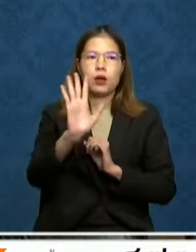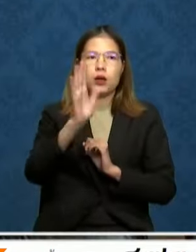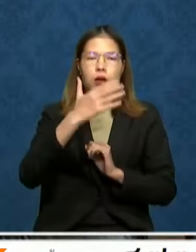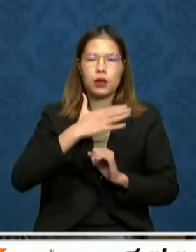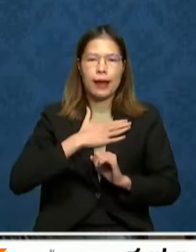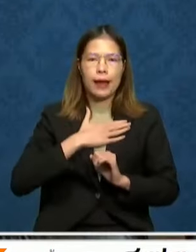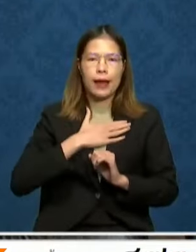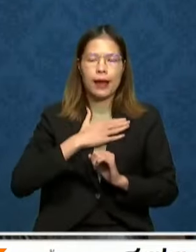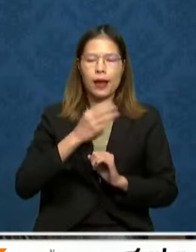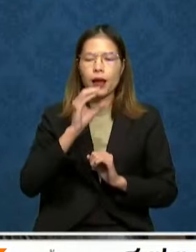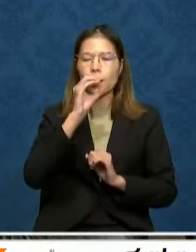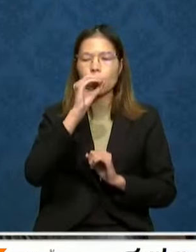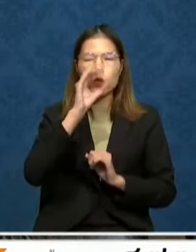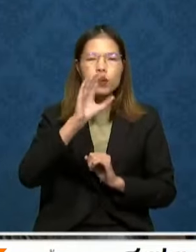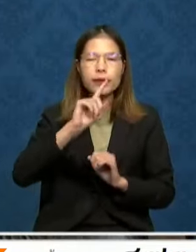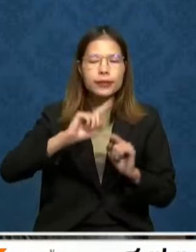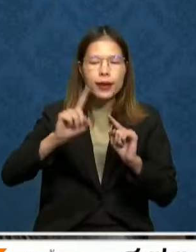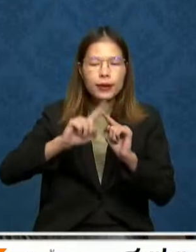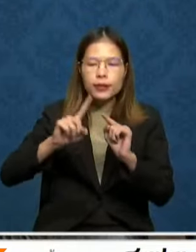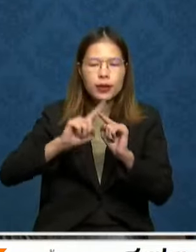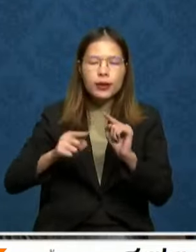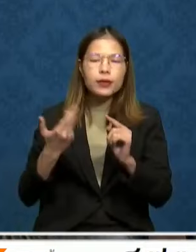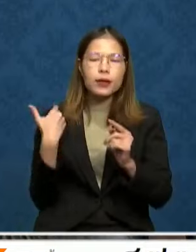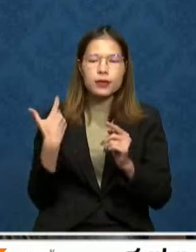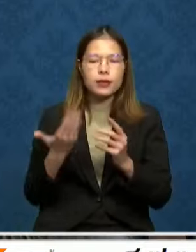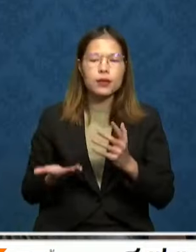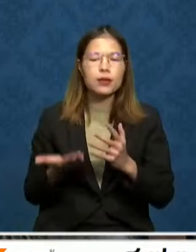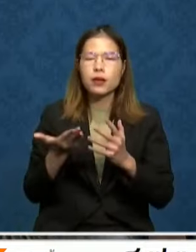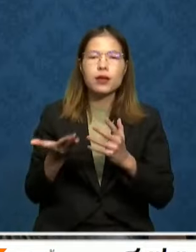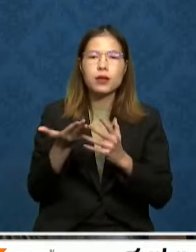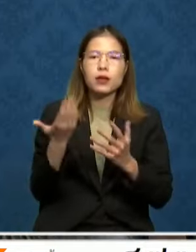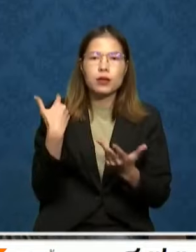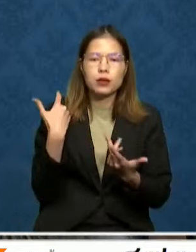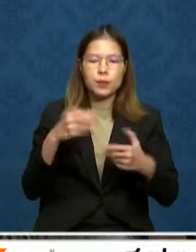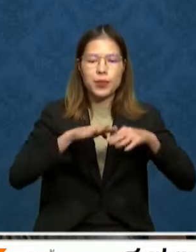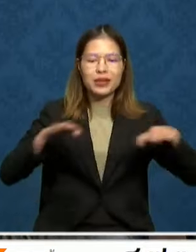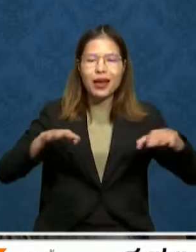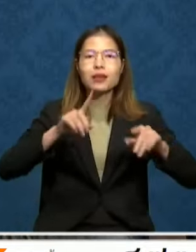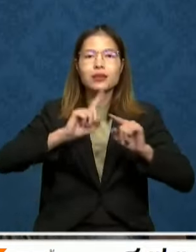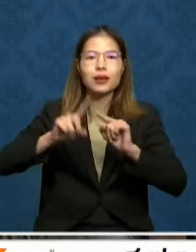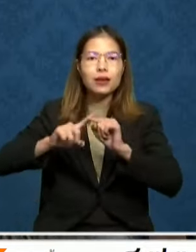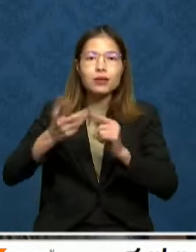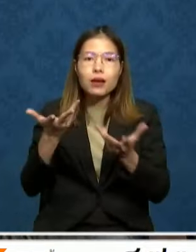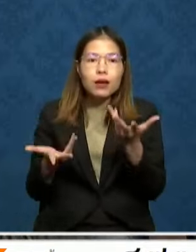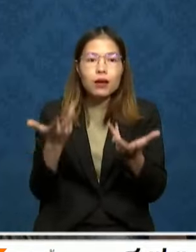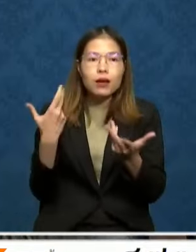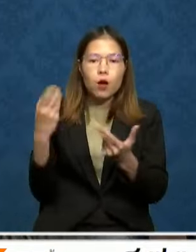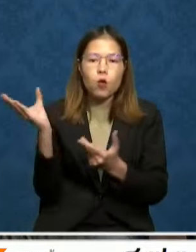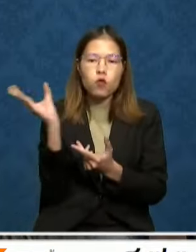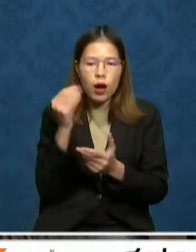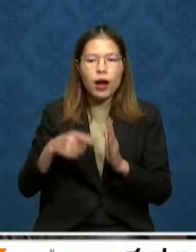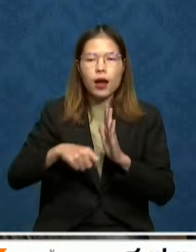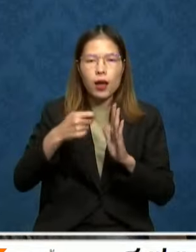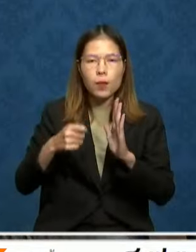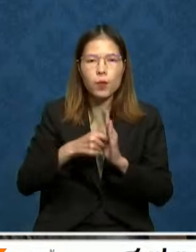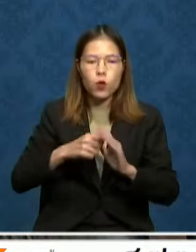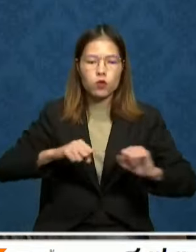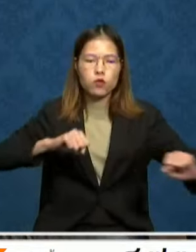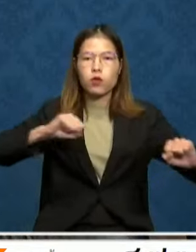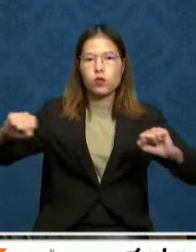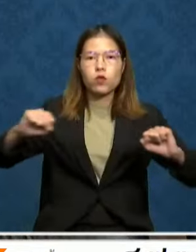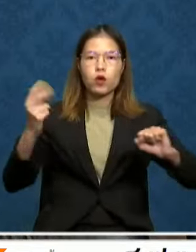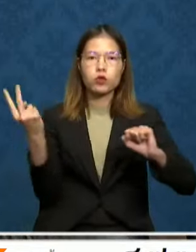การออกเสียงไม่ว่าจะ Single majorityหรือDouble majorityเพราะเราก็ต่างได้ฟังเหตุผลของทั้ง 2ฝ่าย